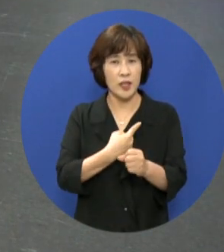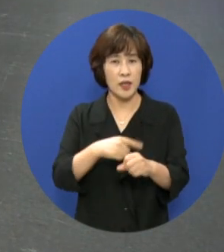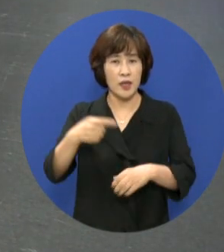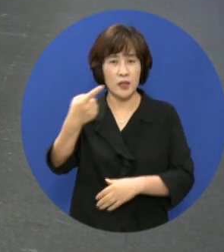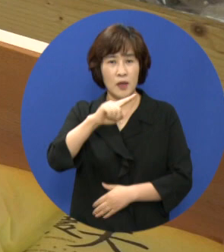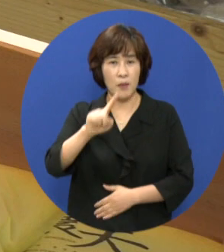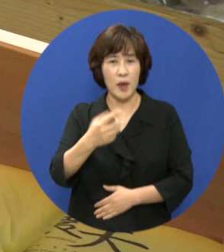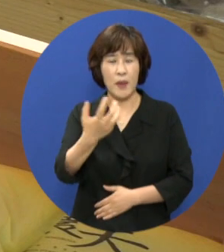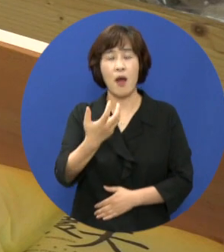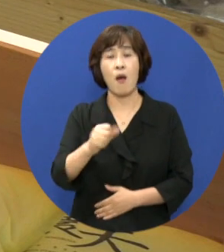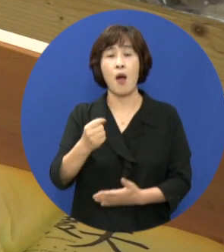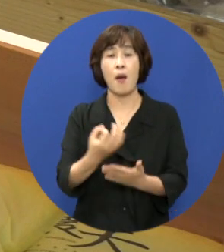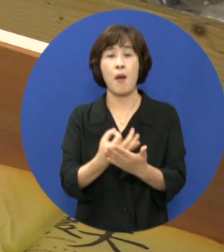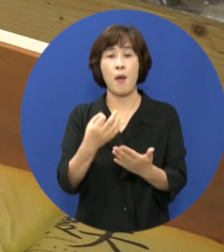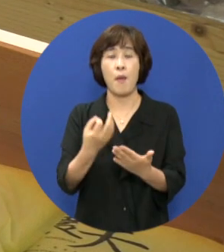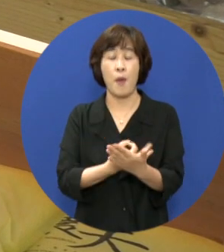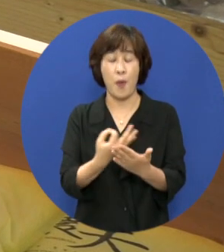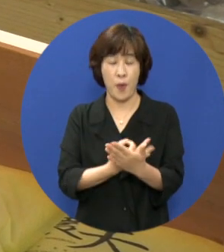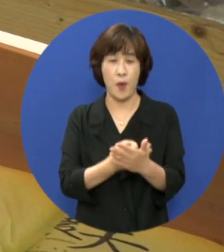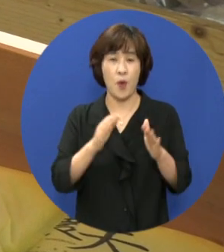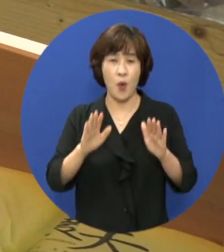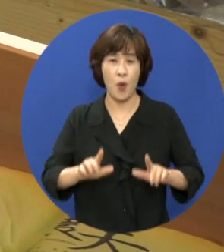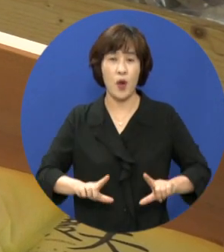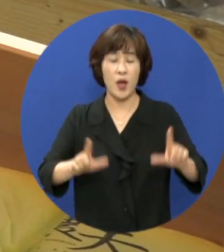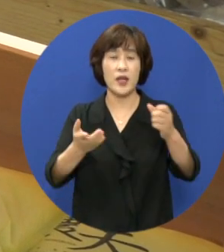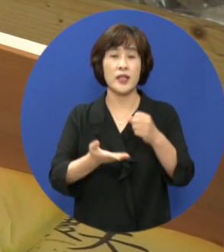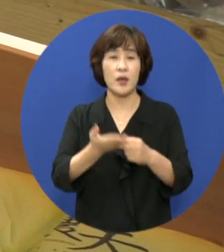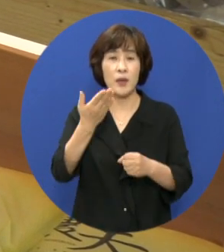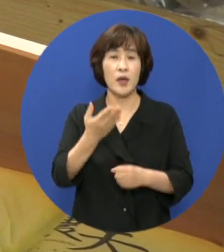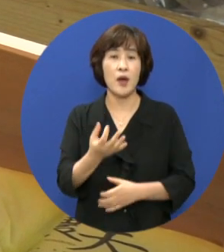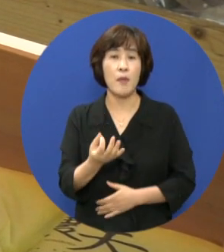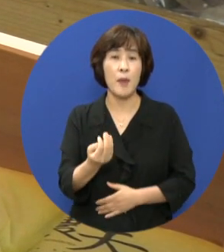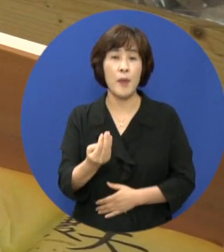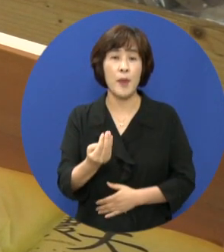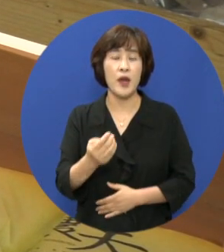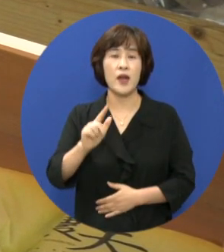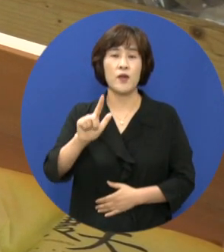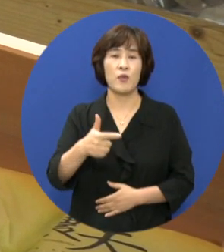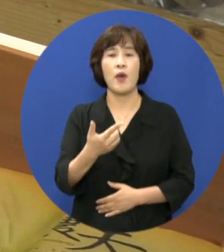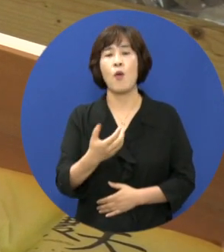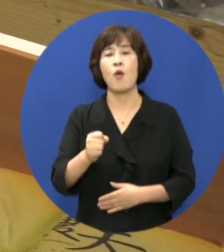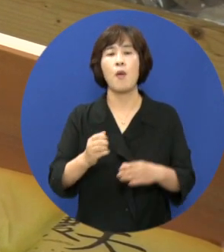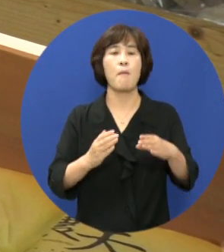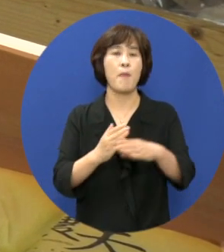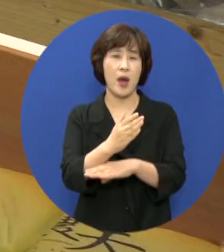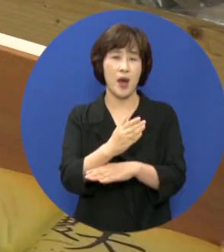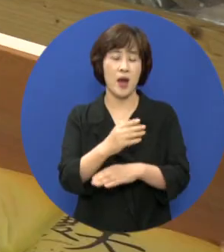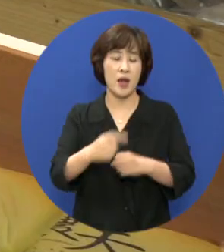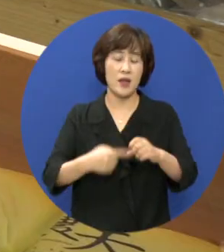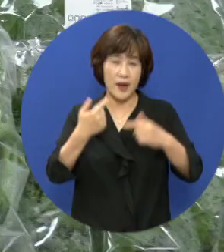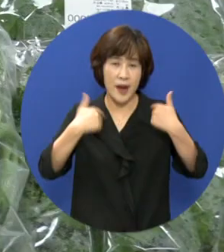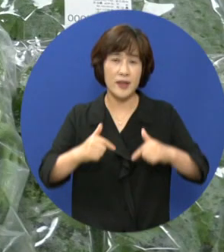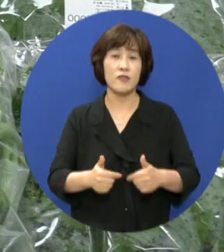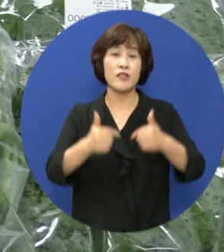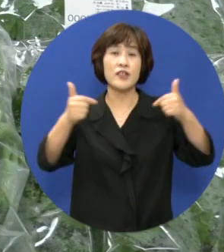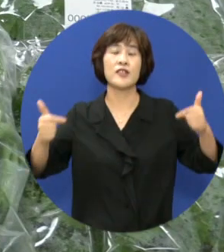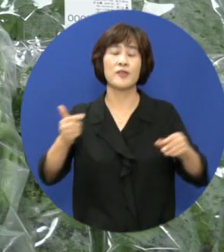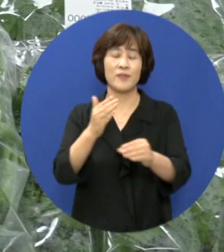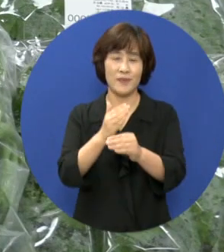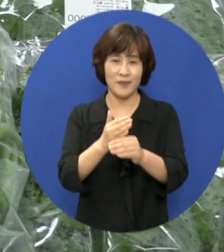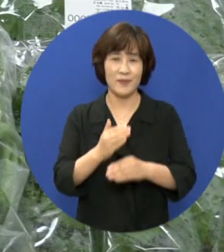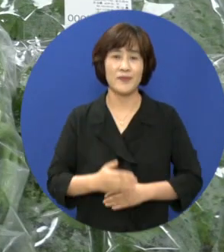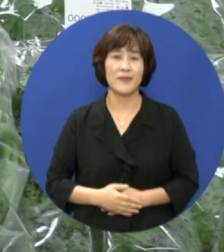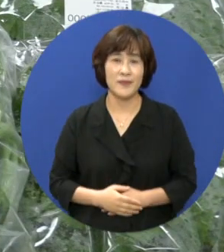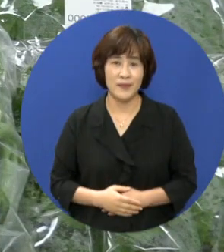1108 10억원의 매출을 기록했고 올 상반기 판매액은 600억 원을 넘어서는 등 해마다 꾸준히 성장하고